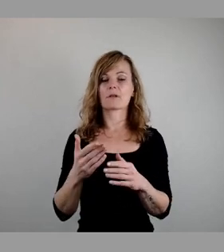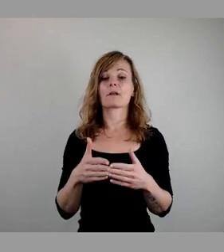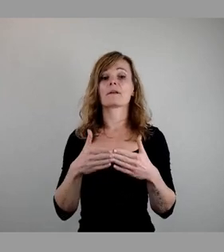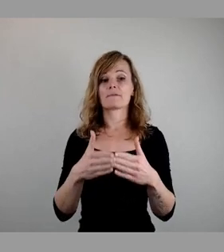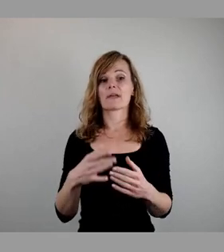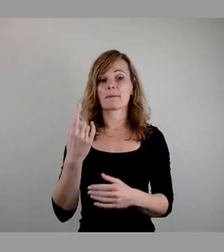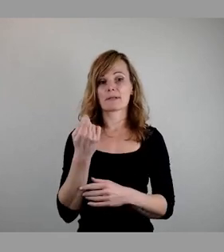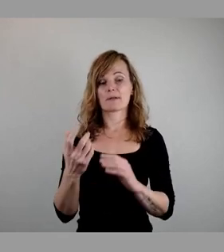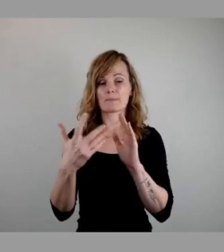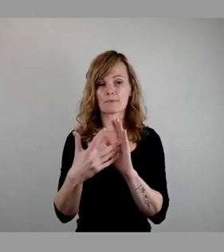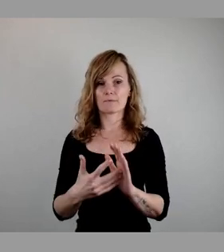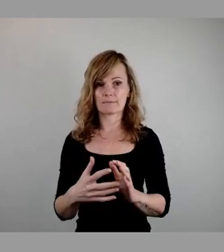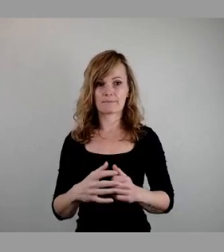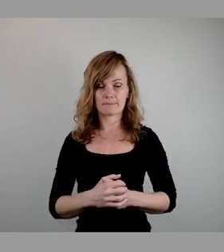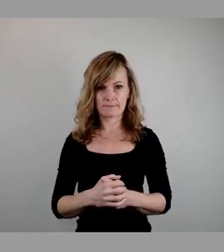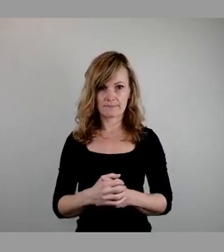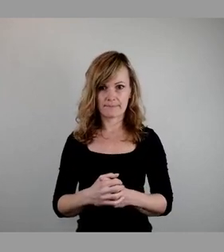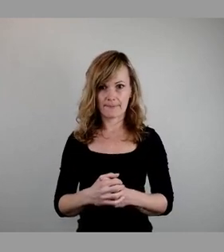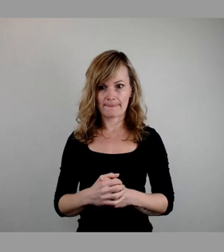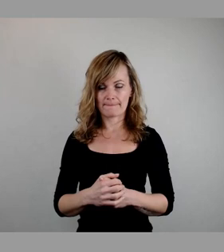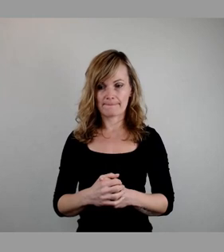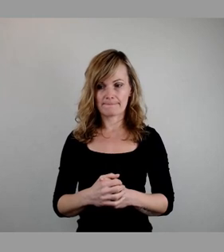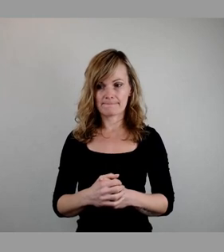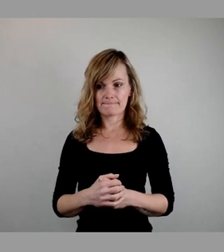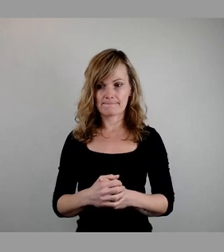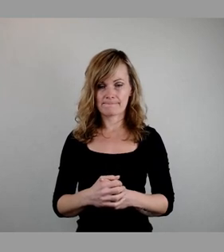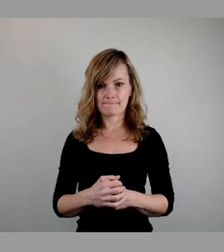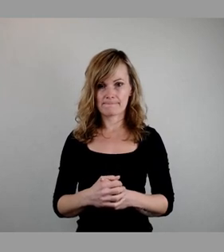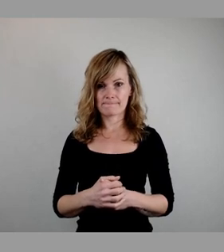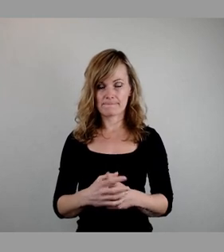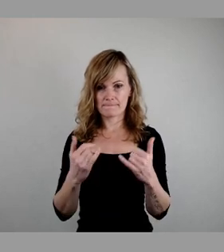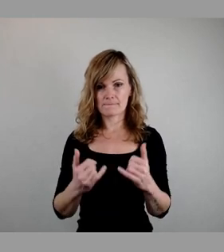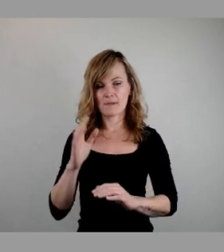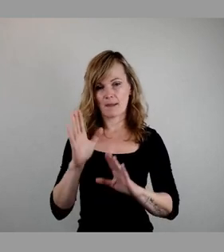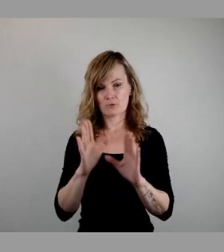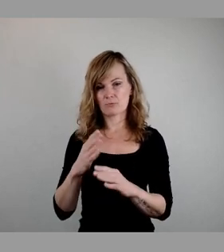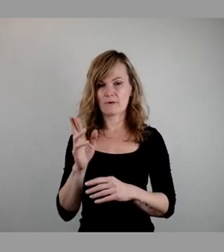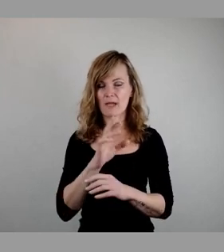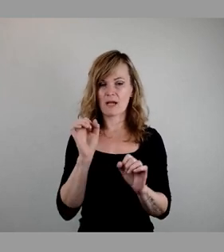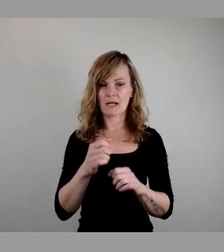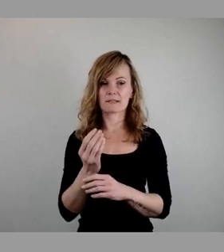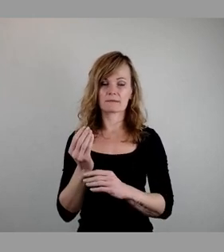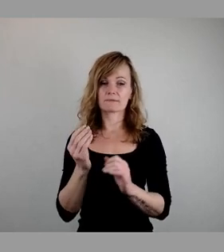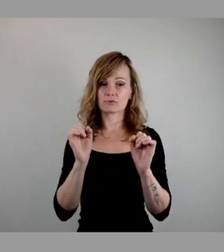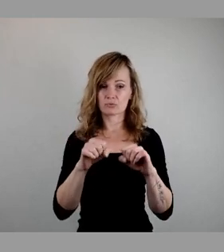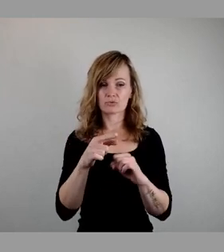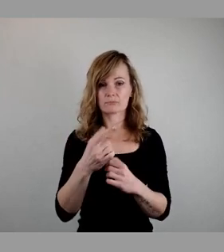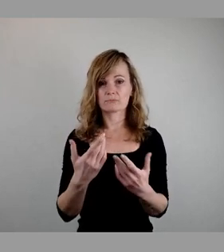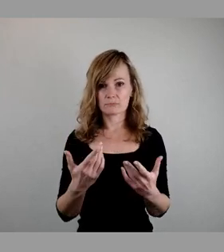prüfen, ergänzt. Den würde ich jetzt zur Abstimmung stellen. Wer hier zustimmen kann,